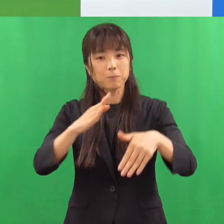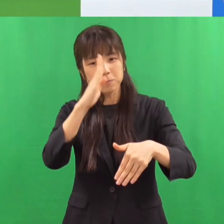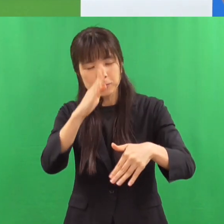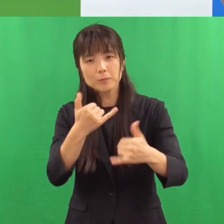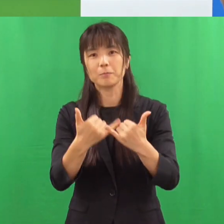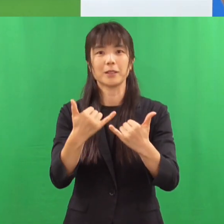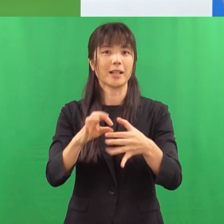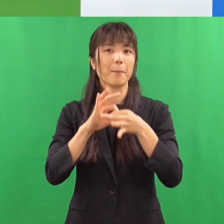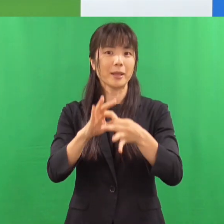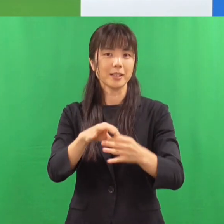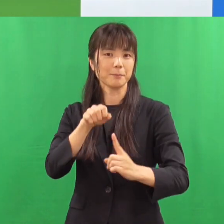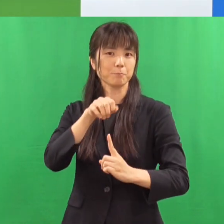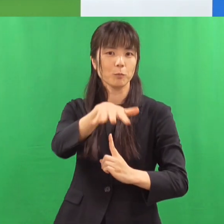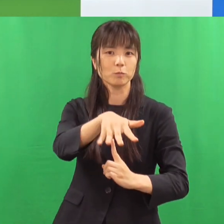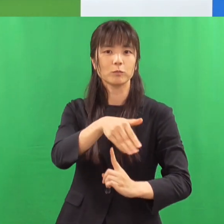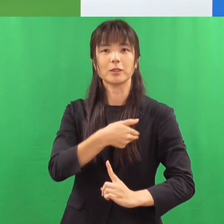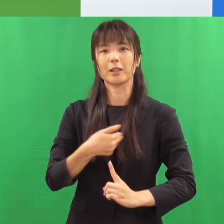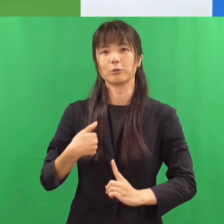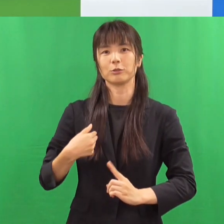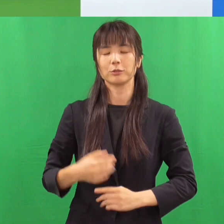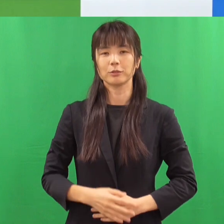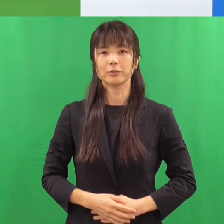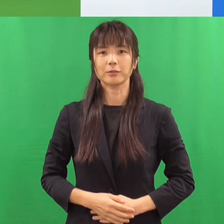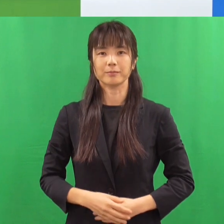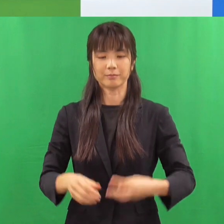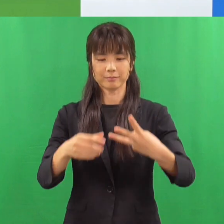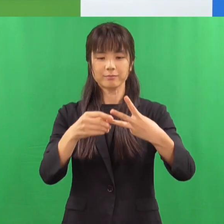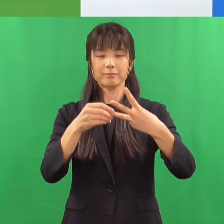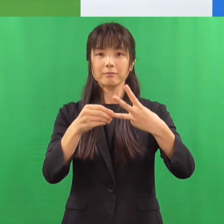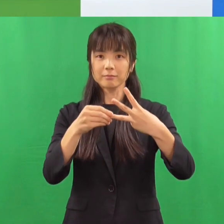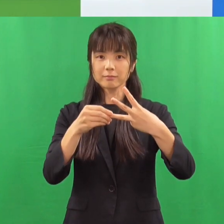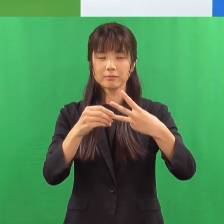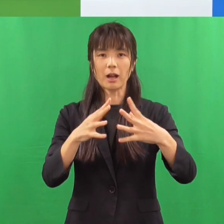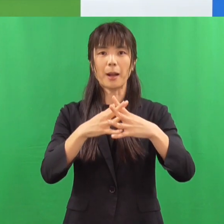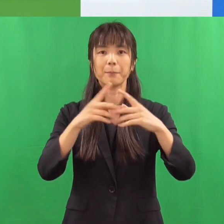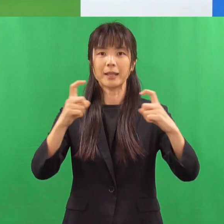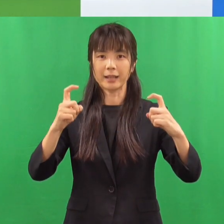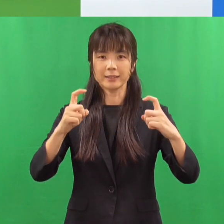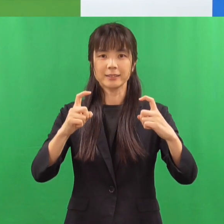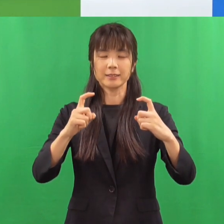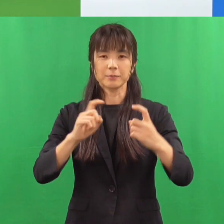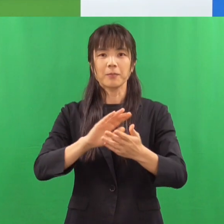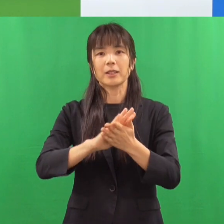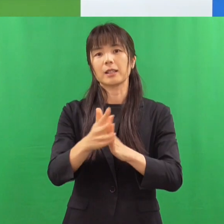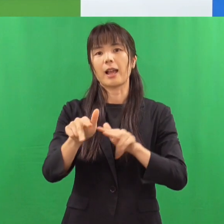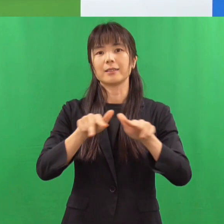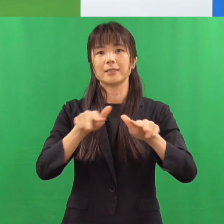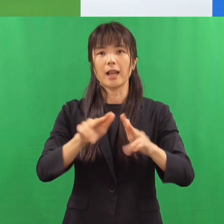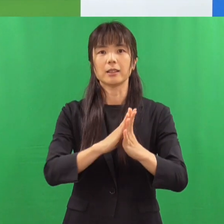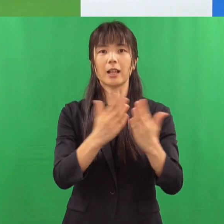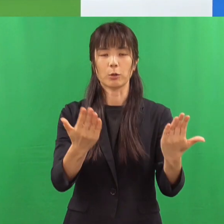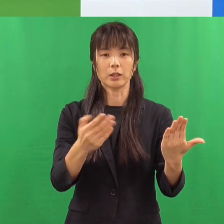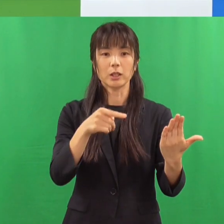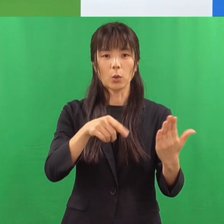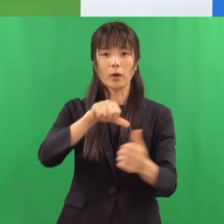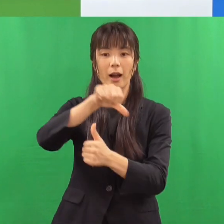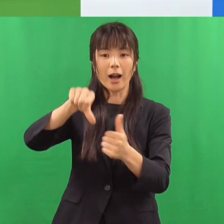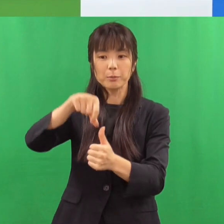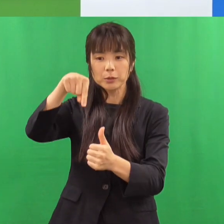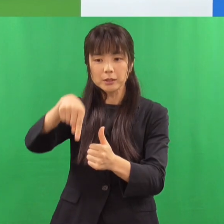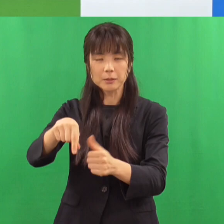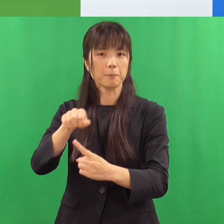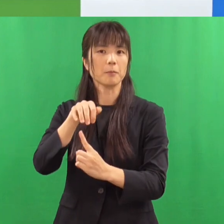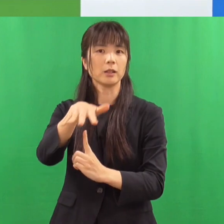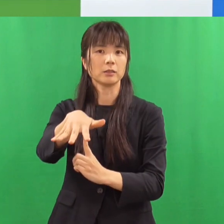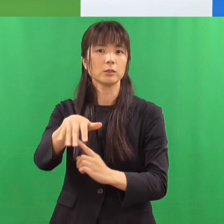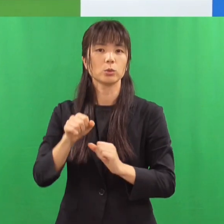。そして3つ目は2ヶ月に1回発行しております宮城県政便りの電子版の配信であります。最